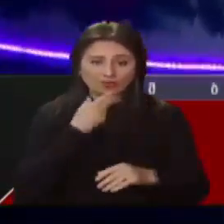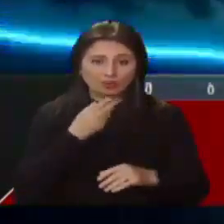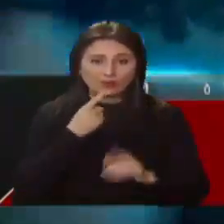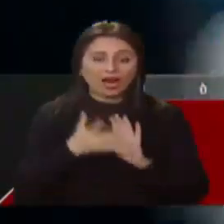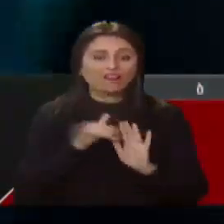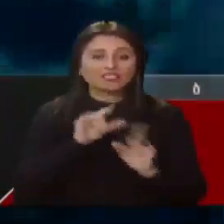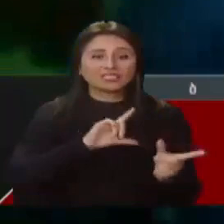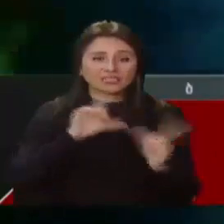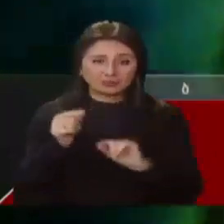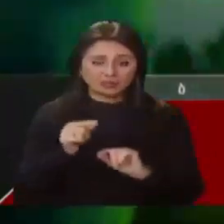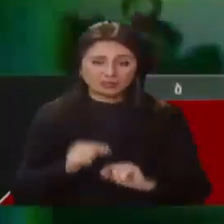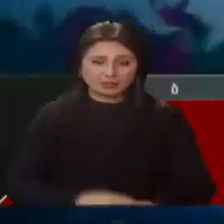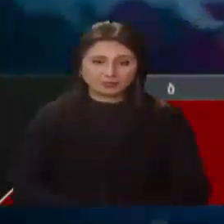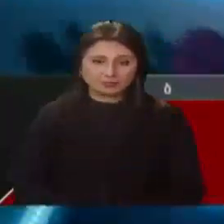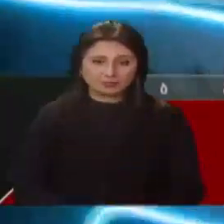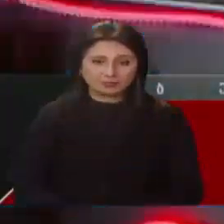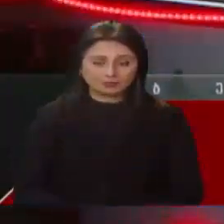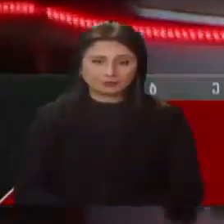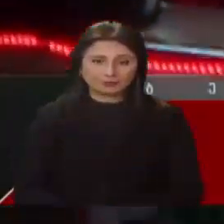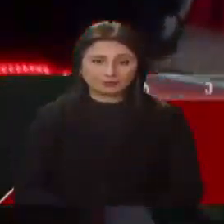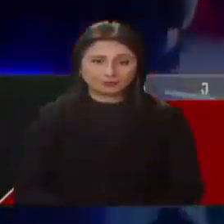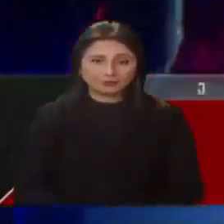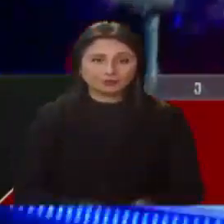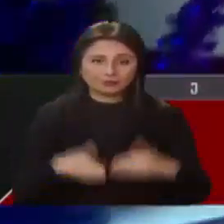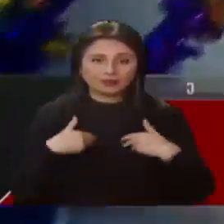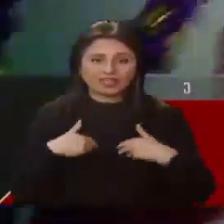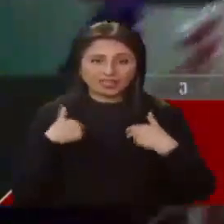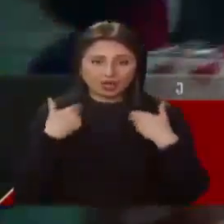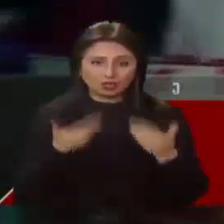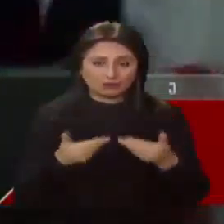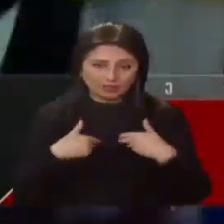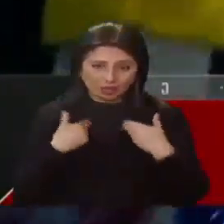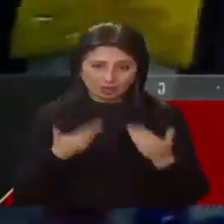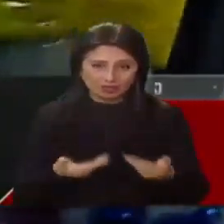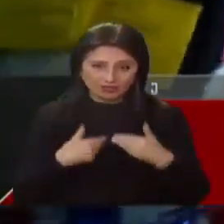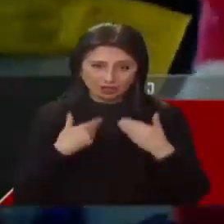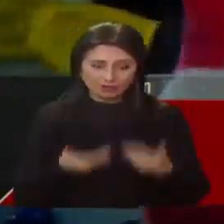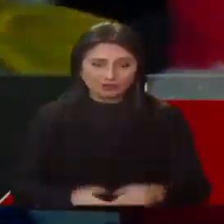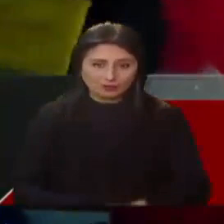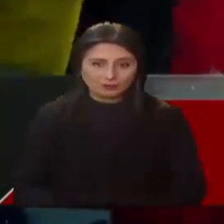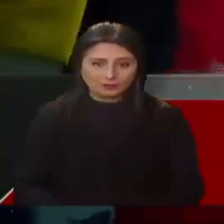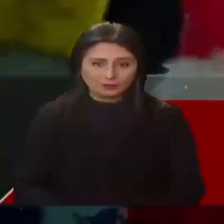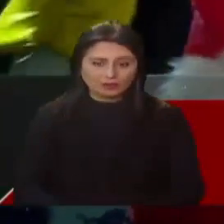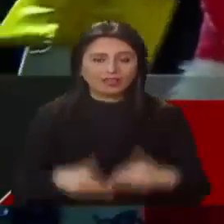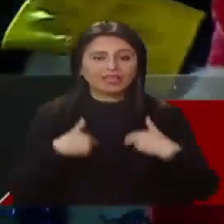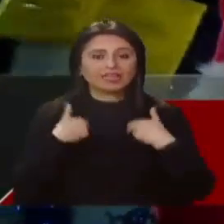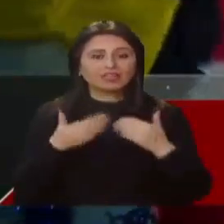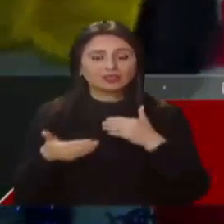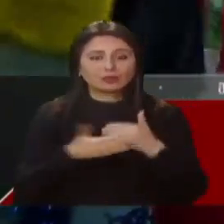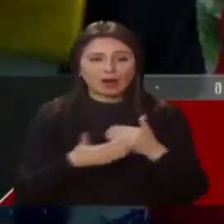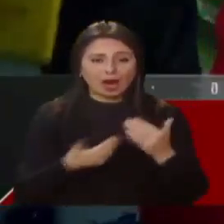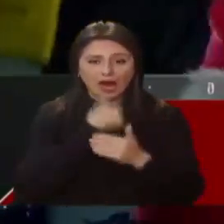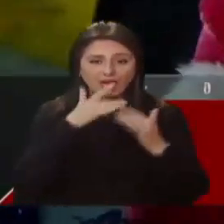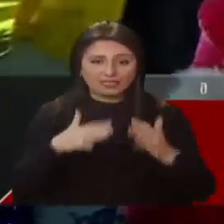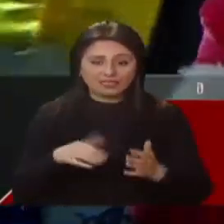გავიგო სად მიდიან ისინი. ამარჯობა გილოცა. ამარჯობა გილოცა. გილოცა დანდეგა